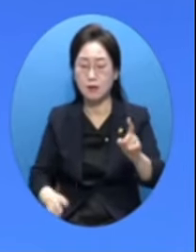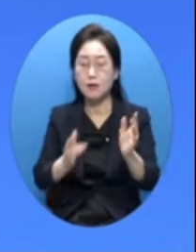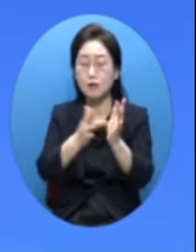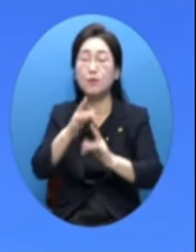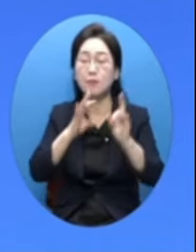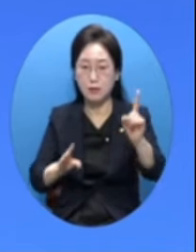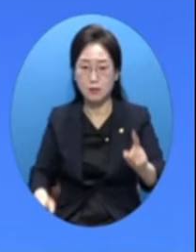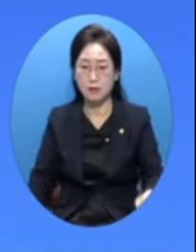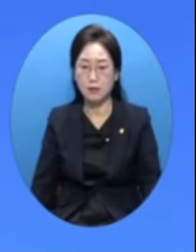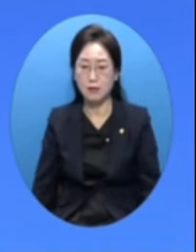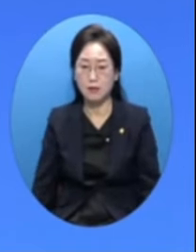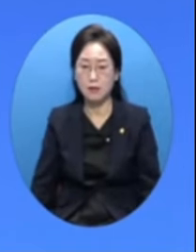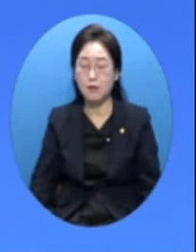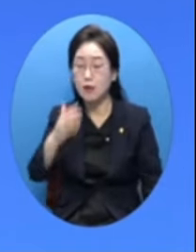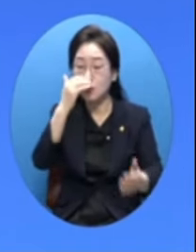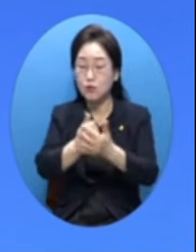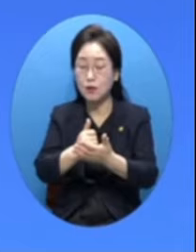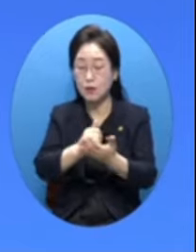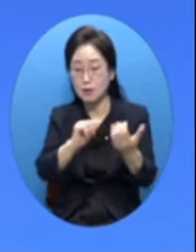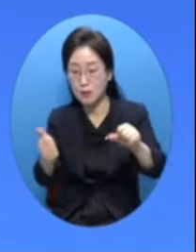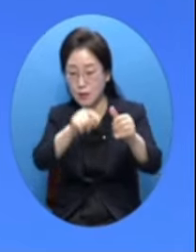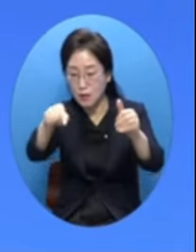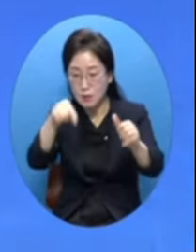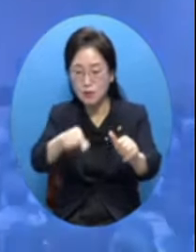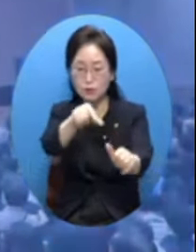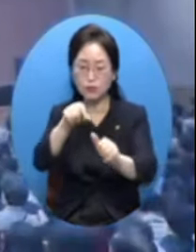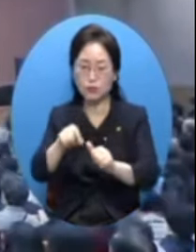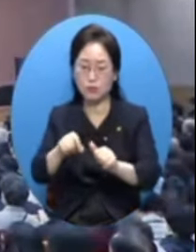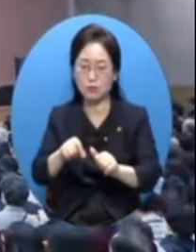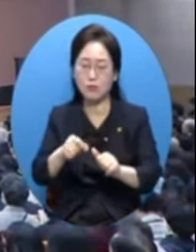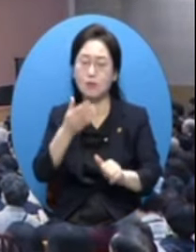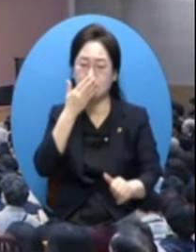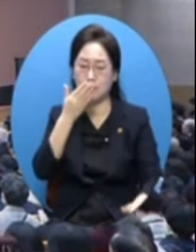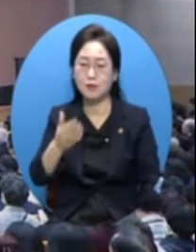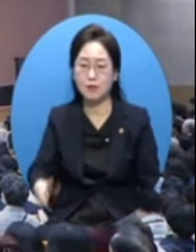예수님만이 우리를 죄와 사망에서 구원할 수 있으신 것입니다.